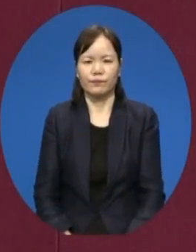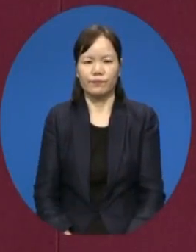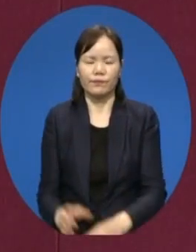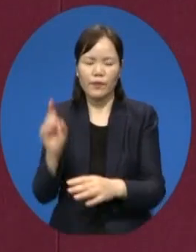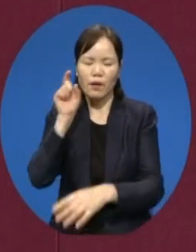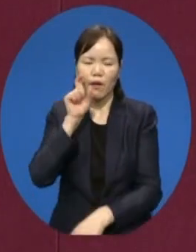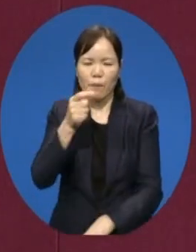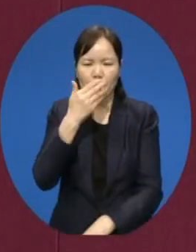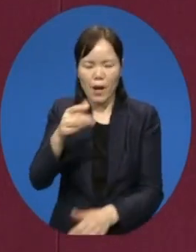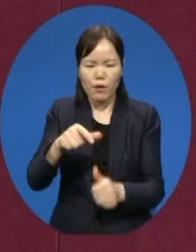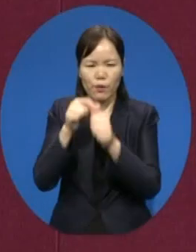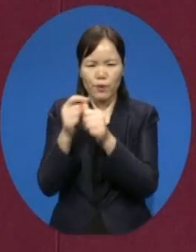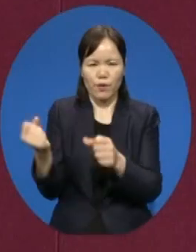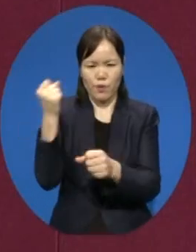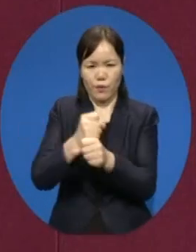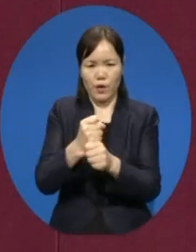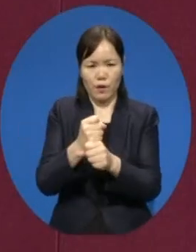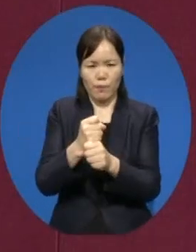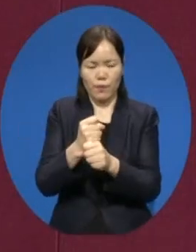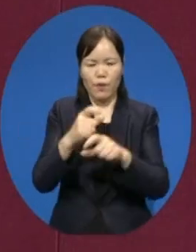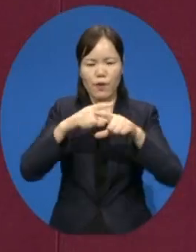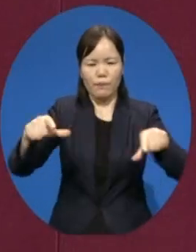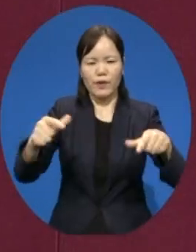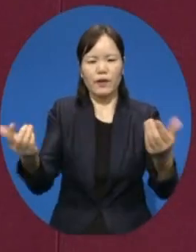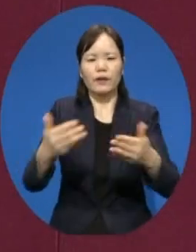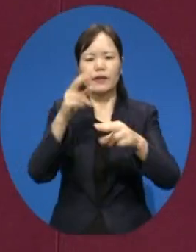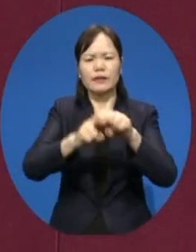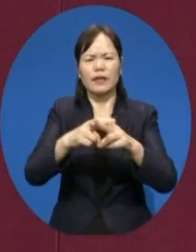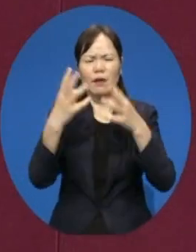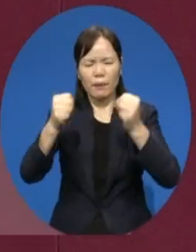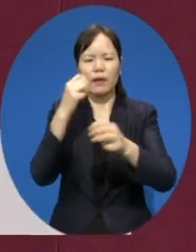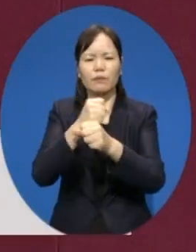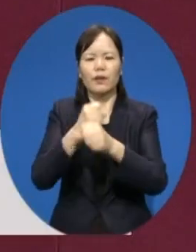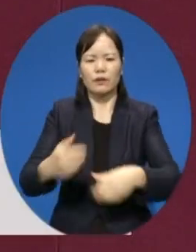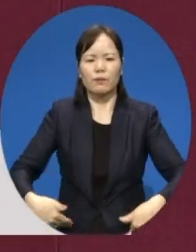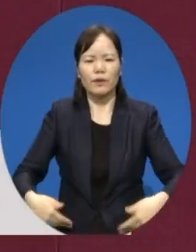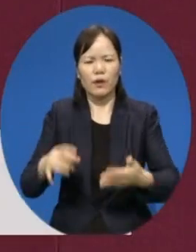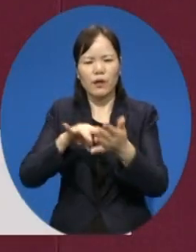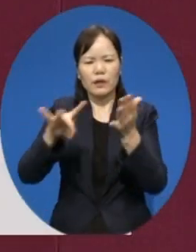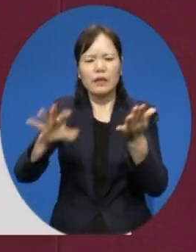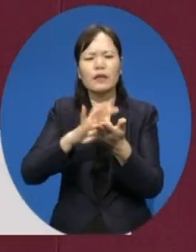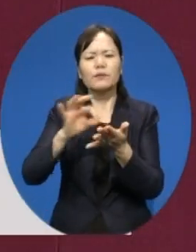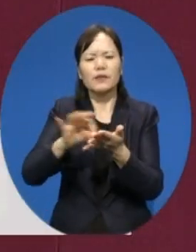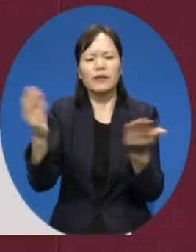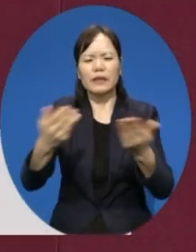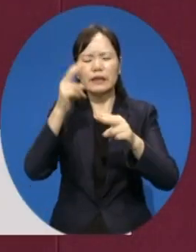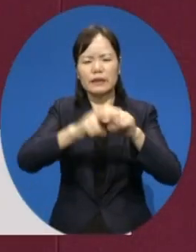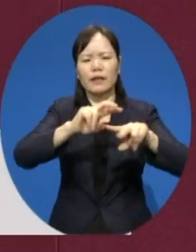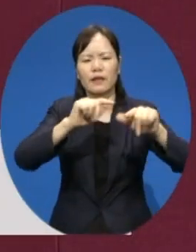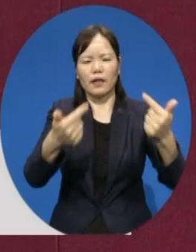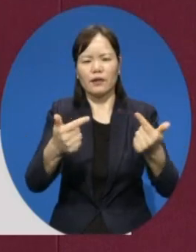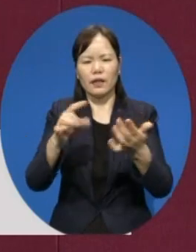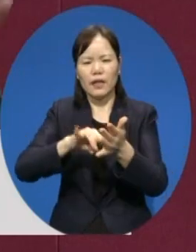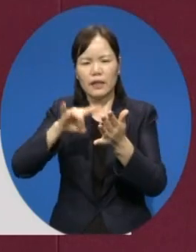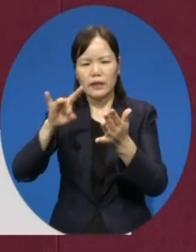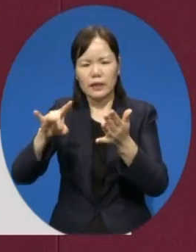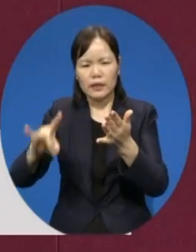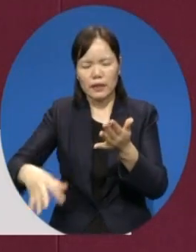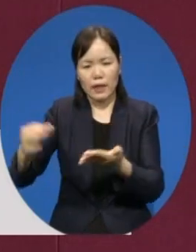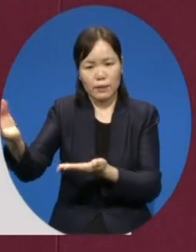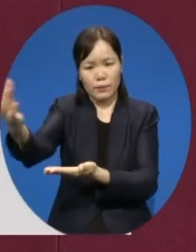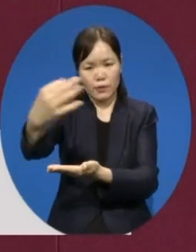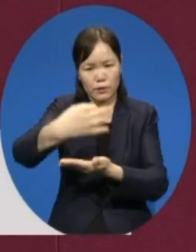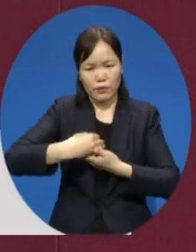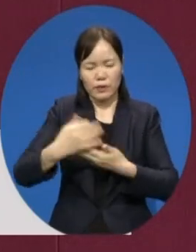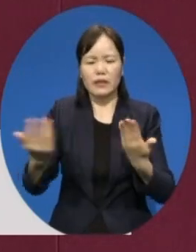지속가능한 고용회복 열어나가려면 민간 일자리를 많이 만들어야 됩니다. 세금 쓰는 일자리가 아니라 세금을 버는 일자리를